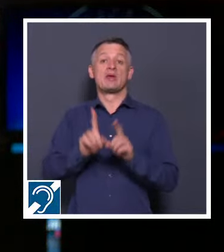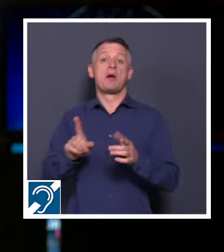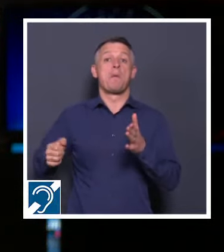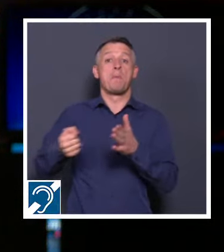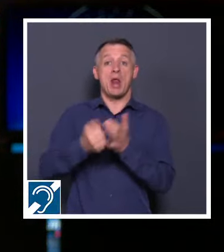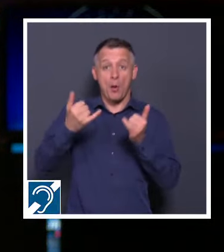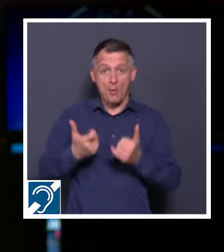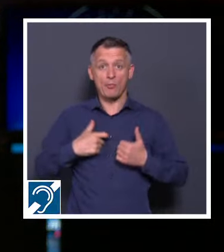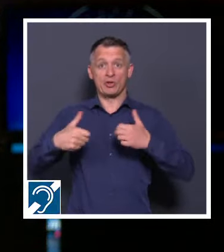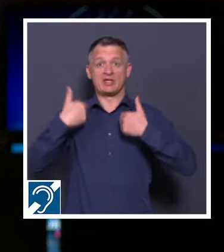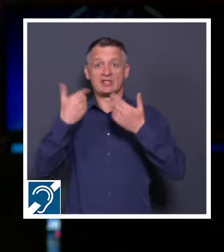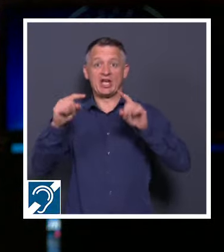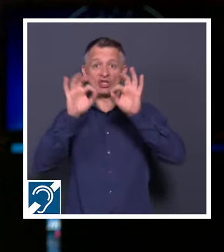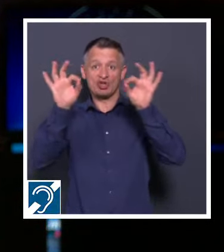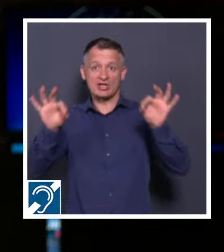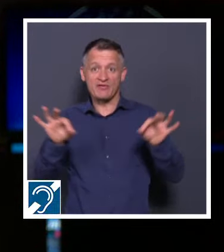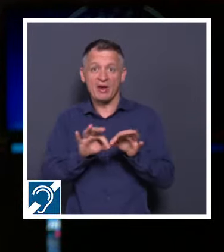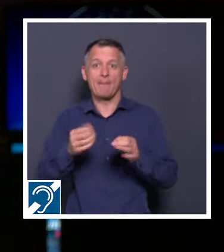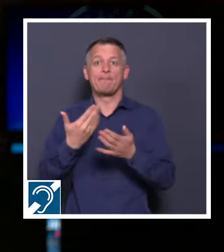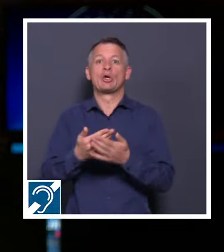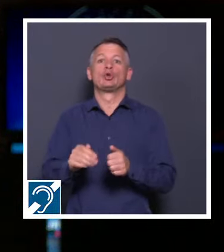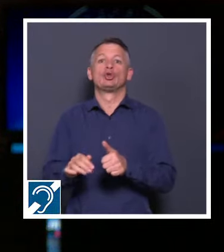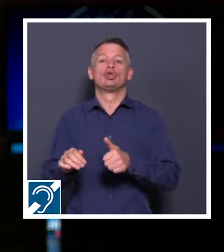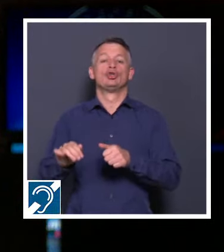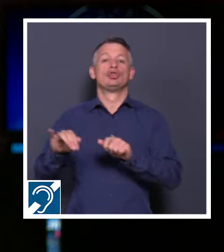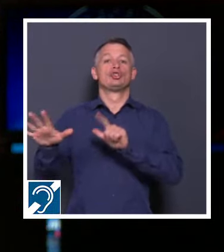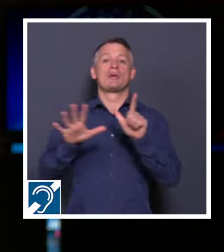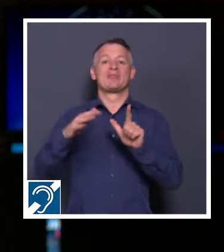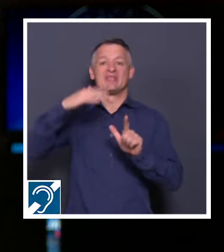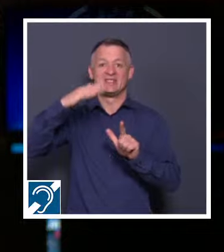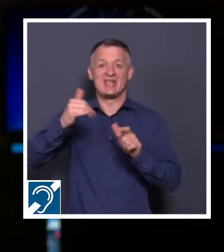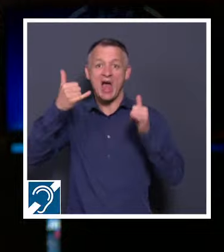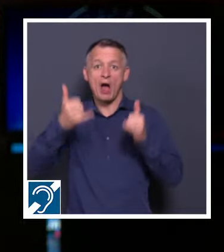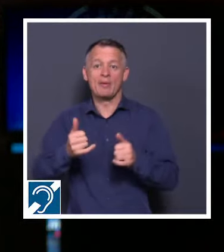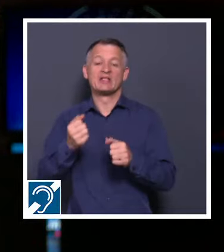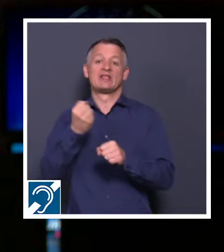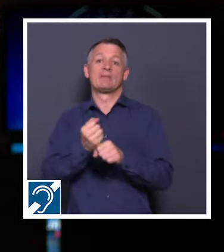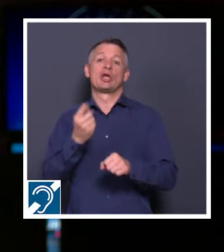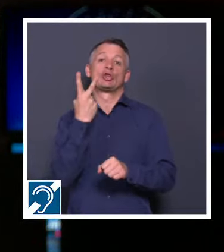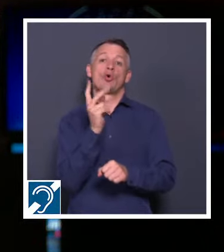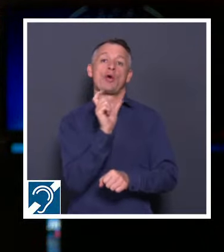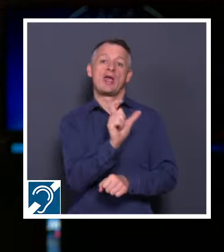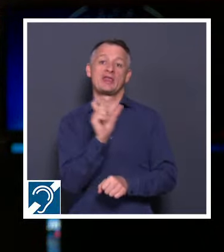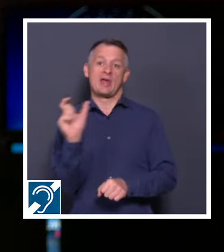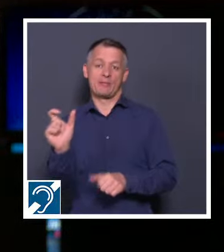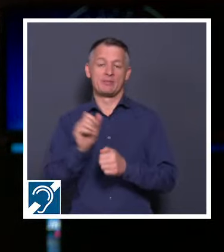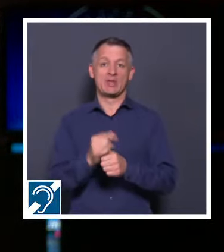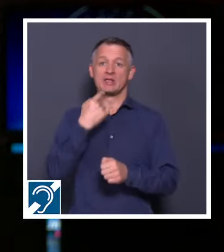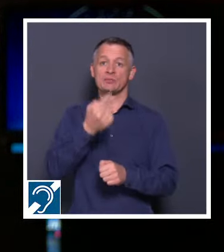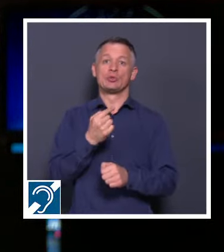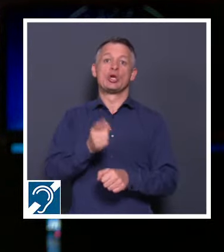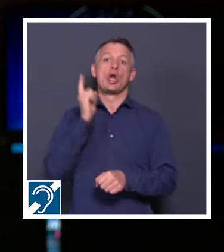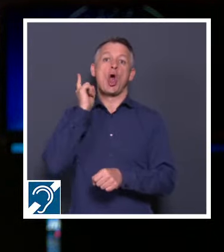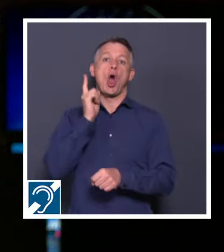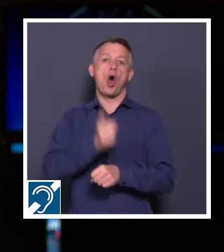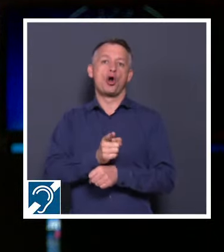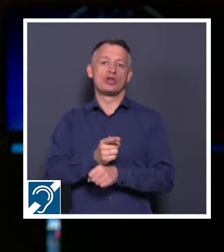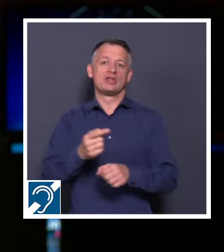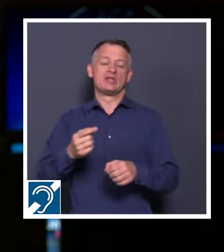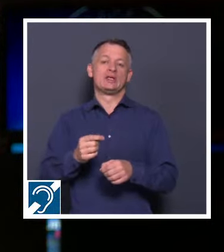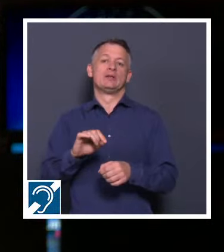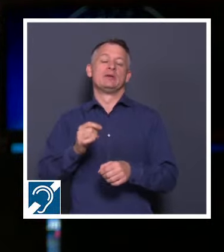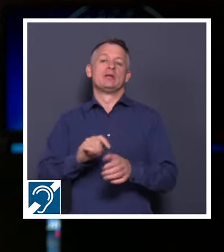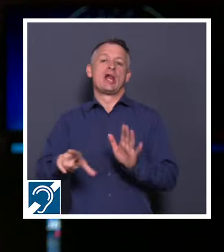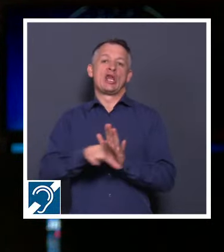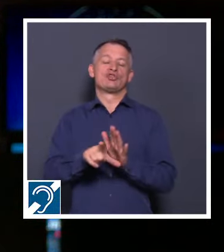un certificat medical pentru 7 zile, acum se va întâmpla în două etape. Asta prevede un ordin comun al Ministrului